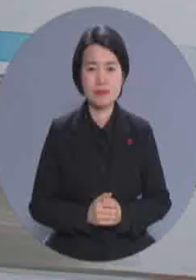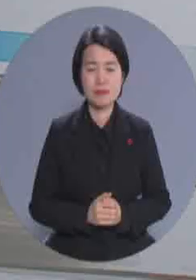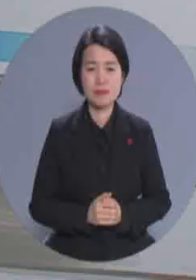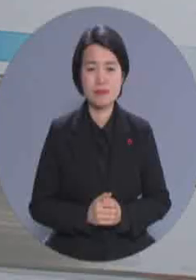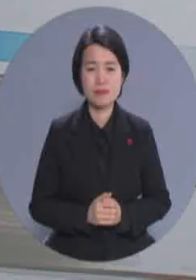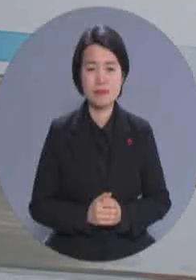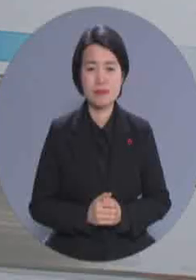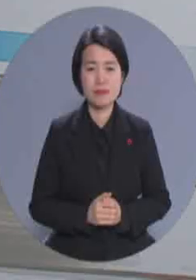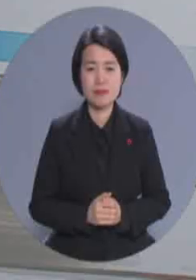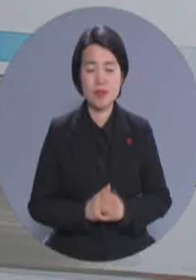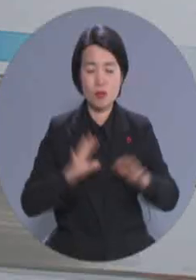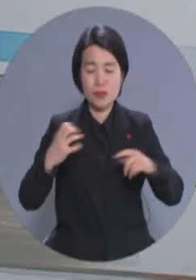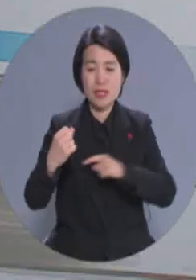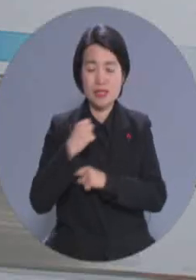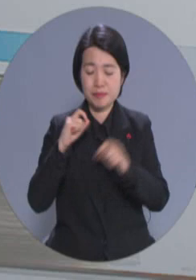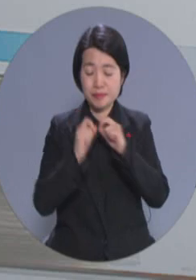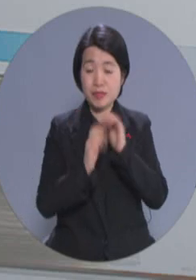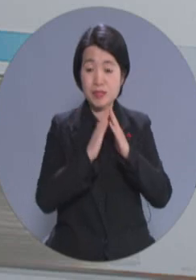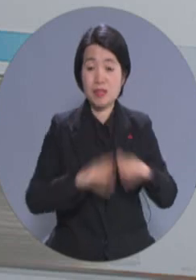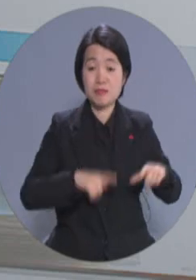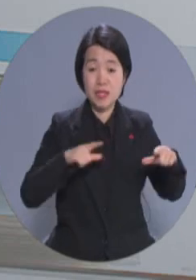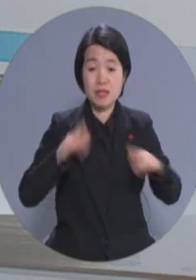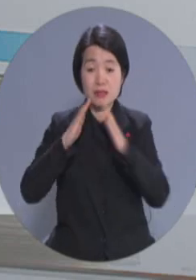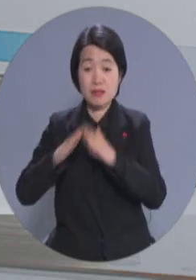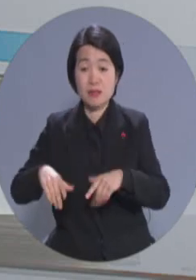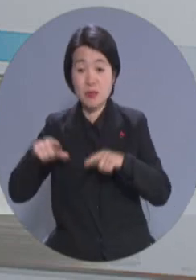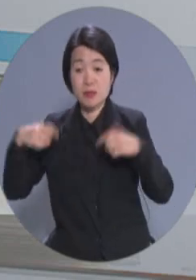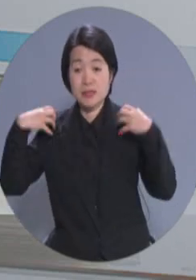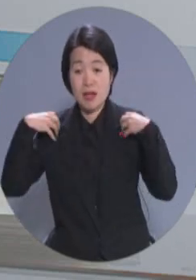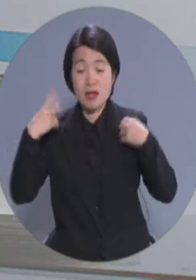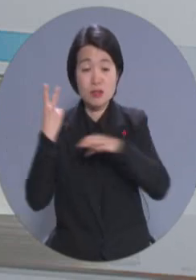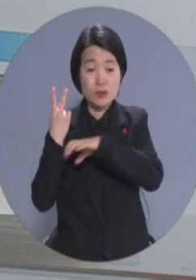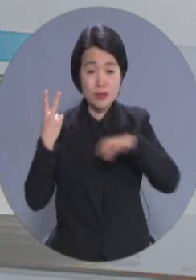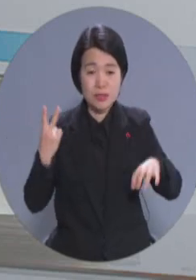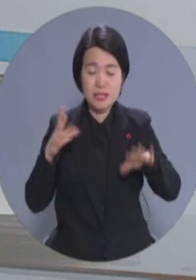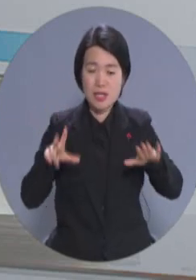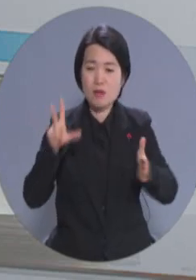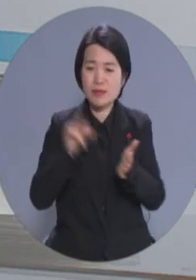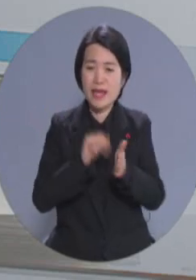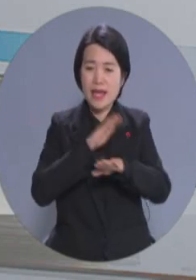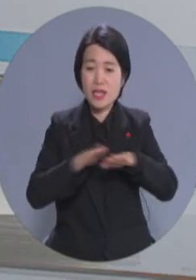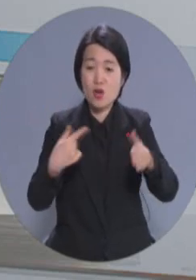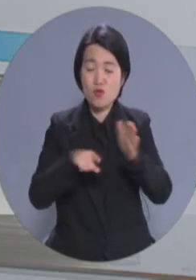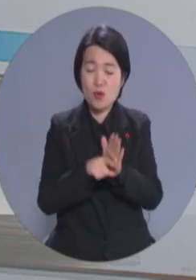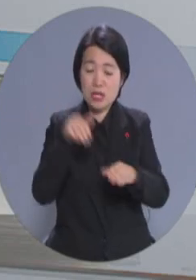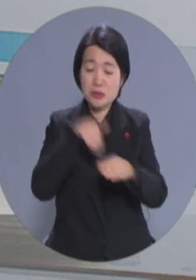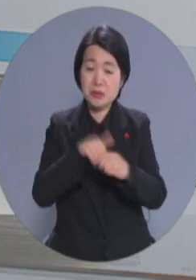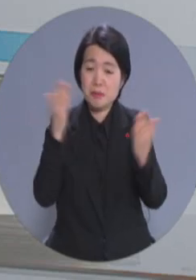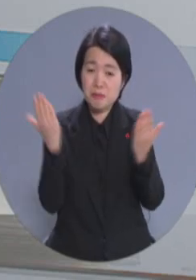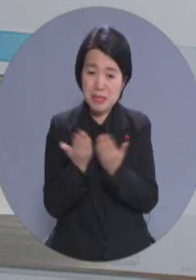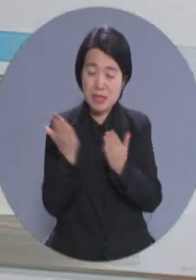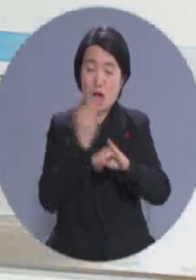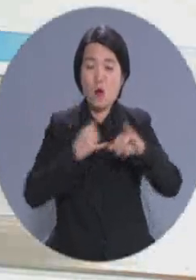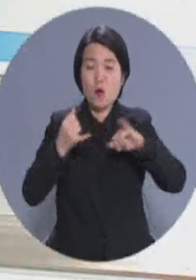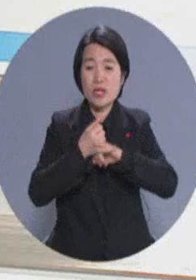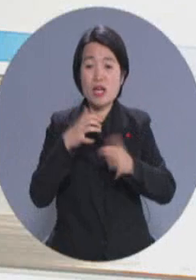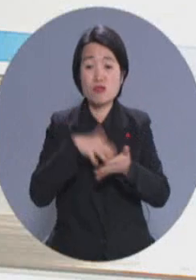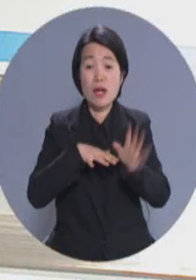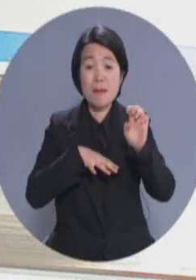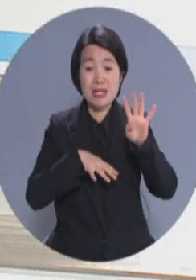최영지 국민의 힘 전남 도당과 전라남도는 지역 현안 해결을 위한 총선 공약 4개를